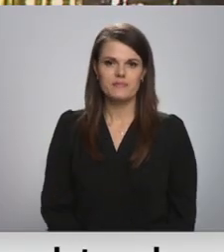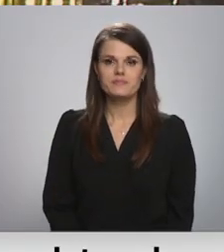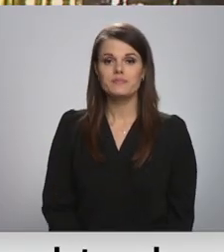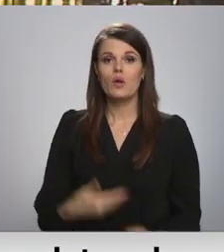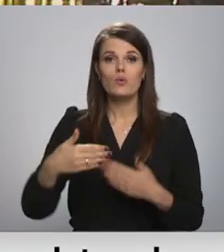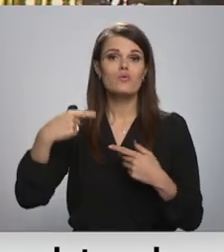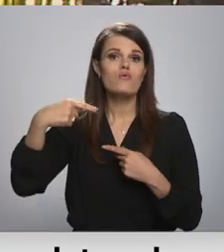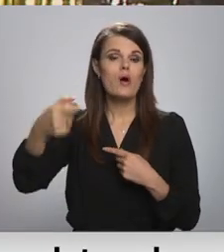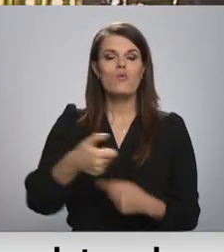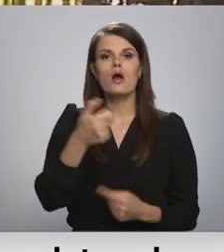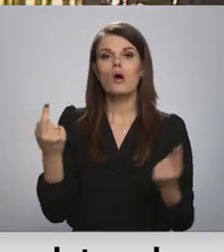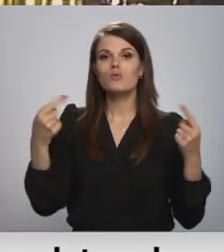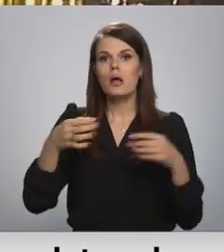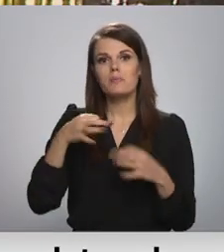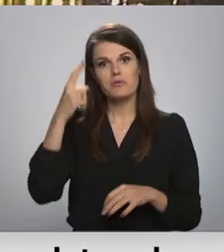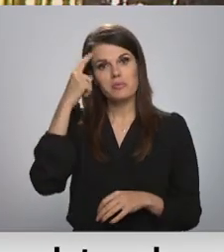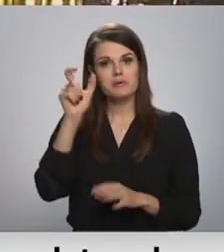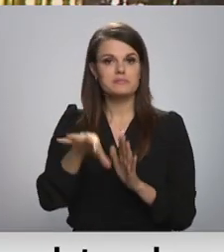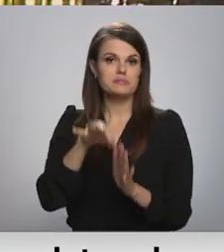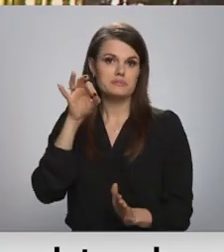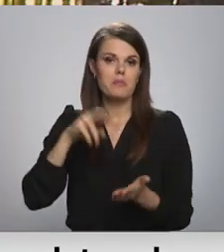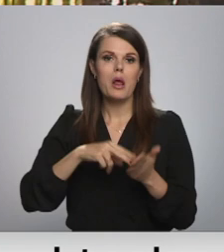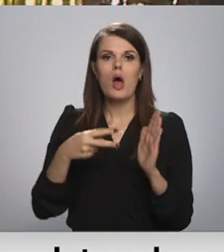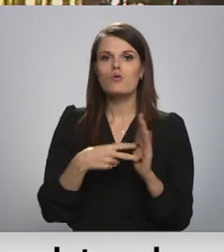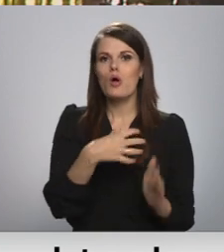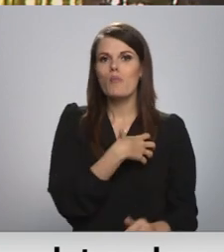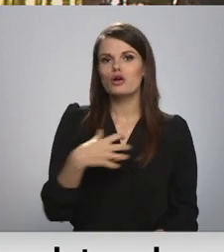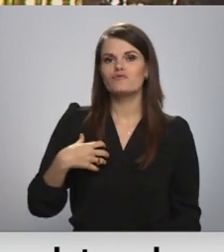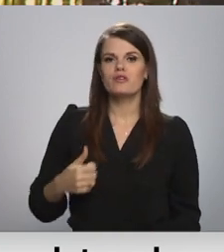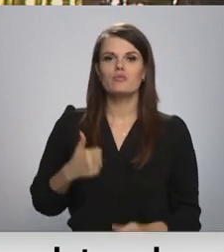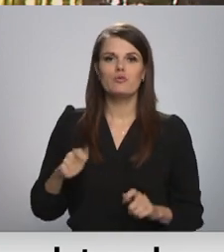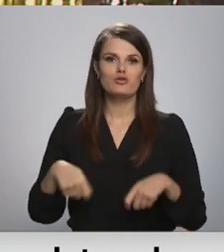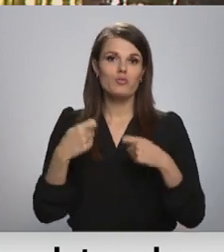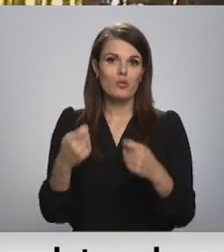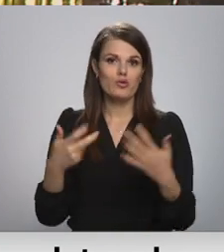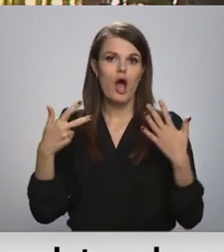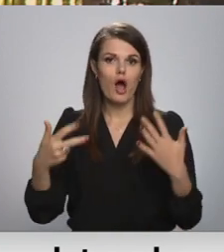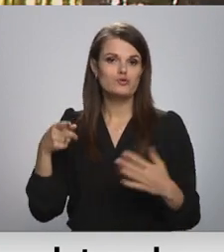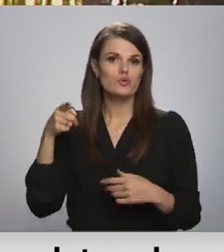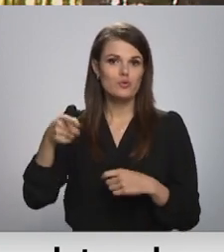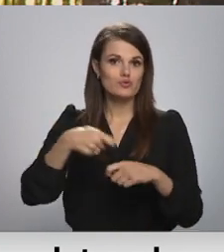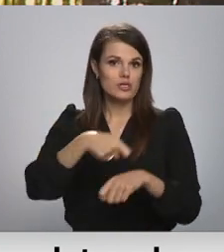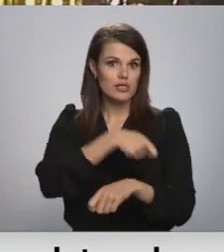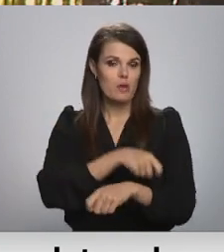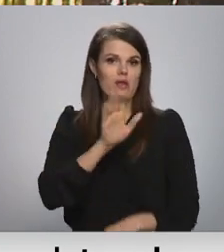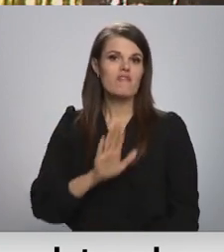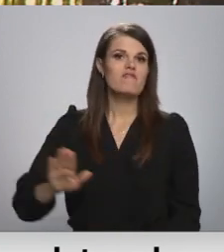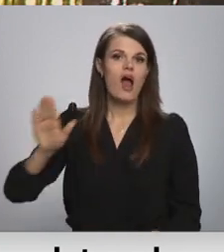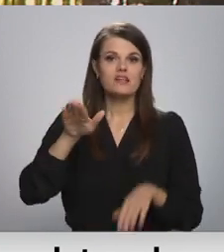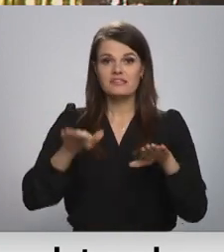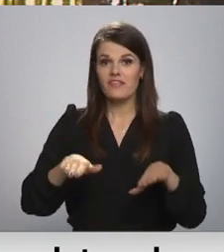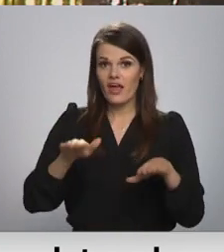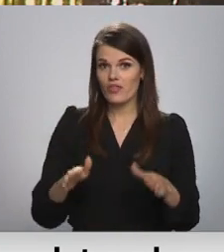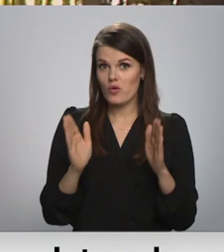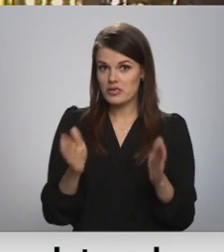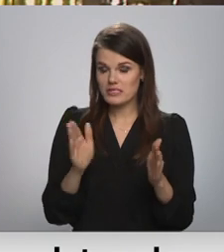Tuvāko gadu laikā pēc brīvprātības principa plānots pašvaldību īpašumā nodot vairāk nekā 8000 km valsts vietējo ceļu,